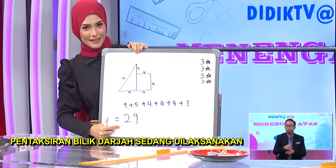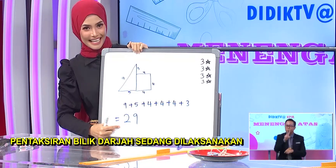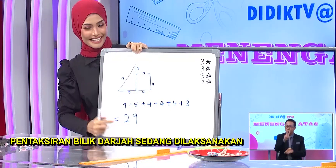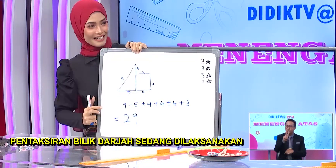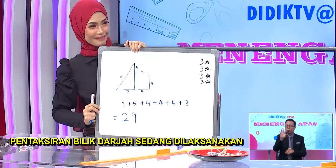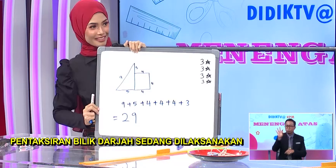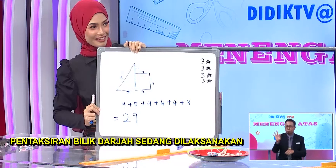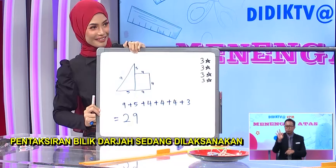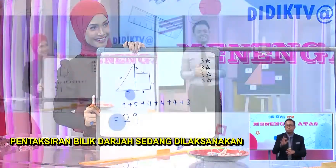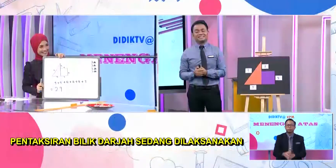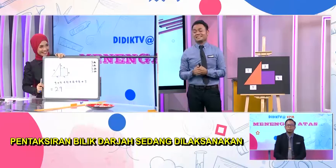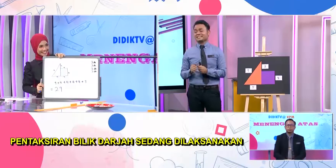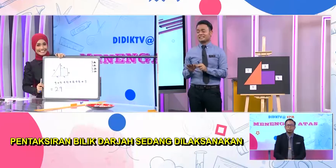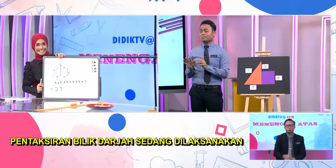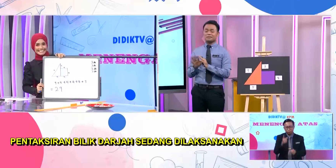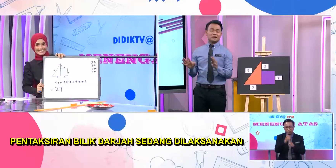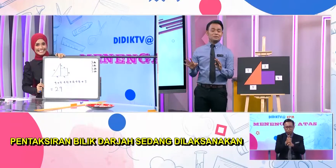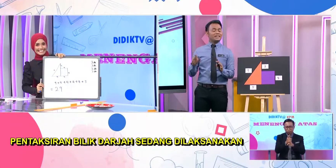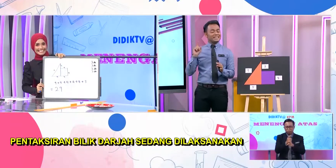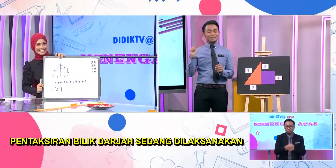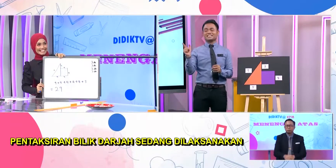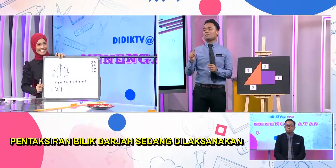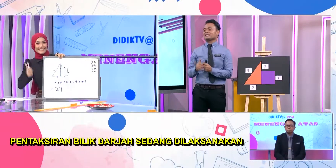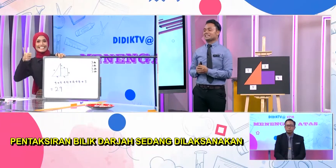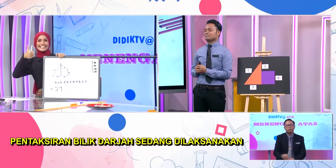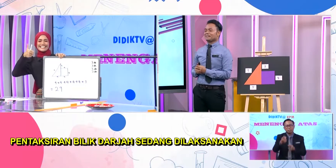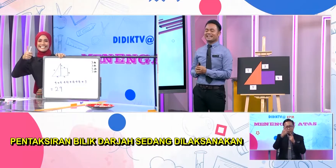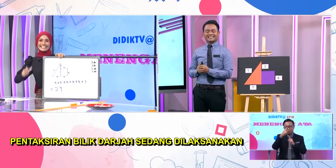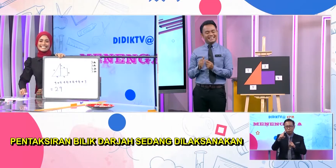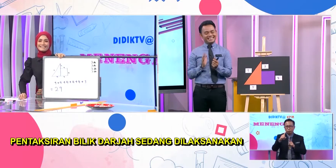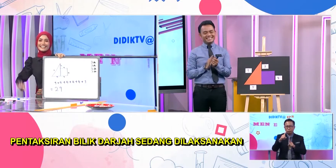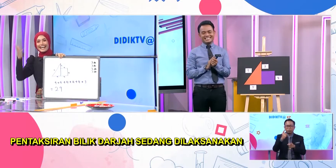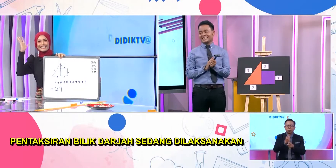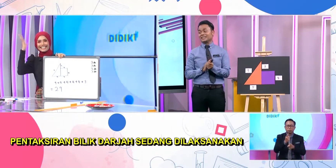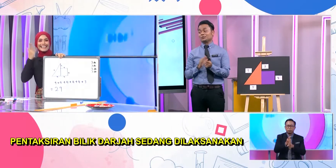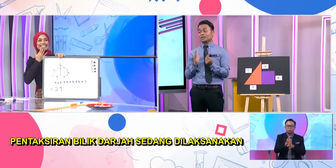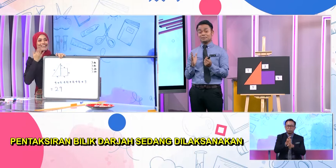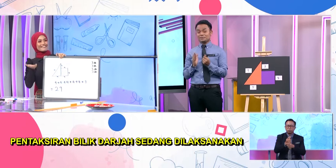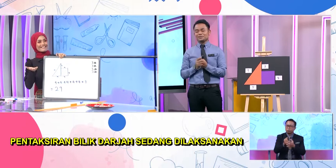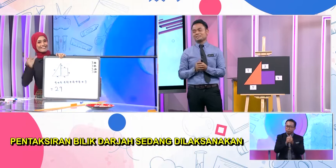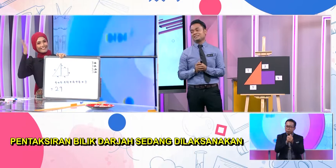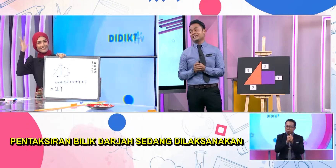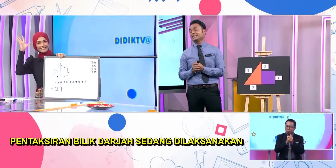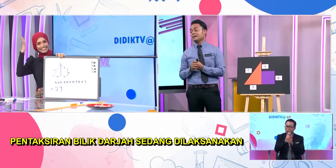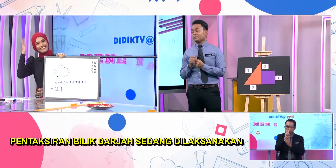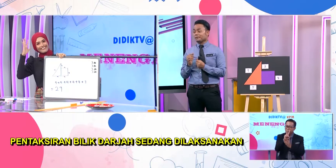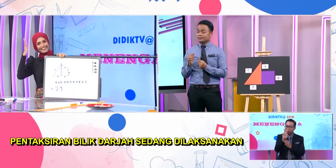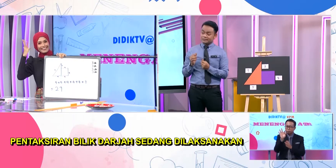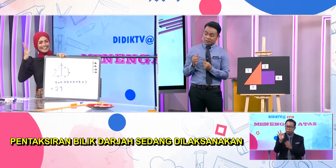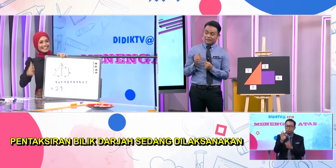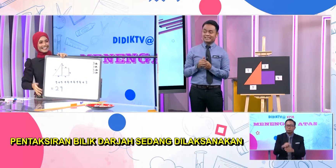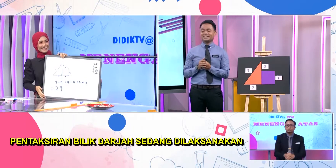29 bejagung bisa tampil lagu itulah jawabannya cepat tanyain 109